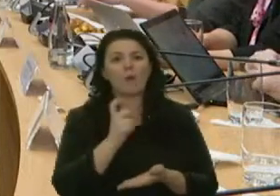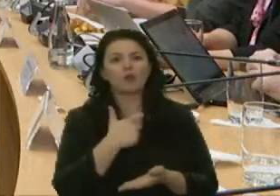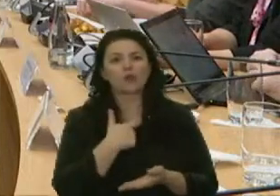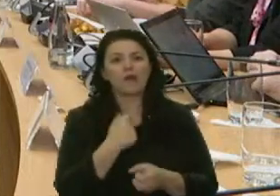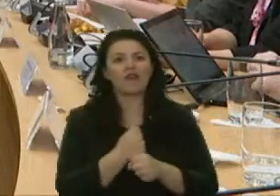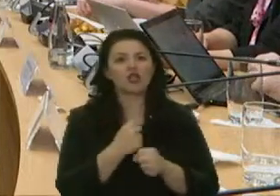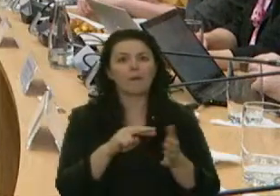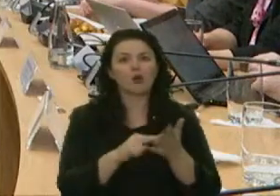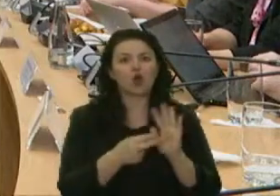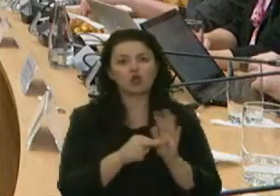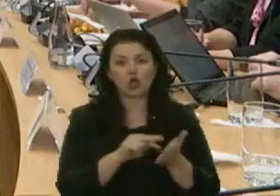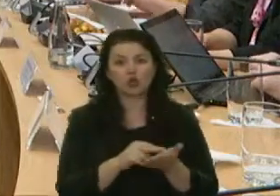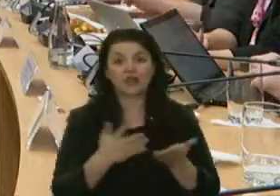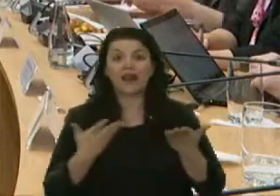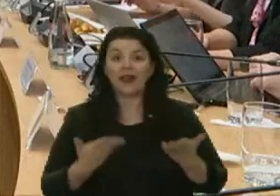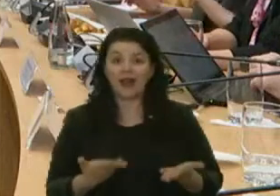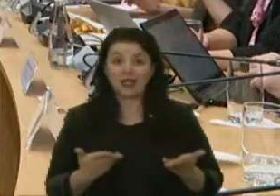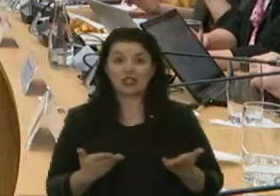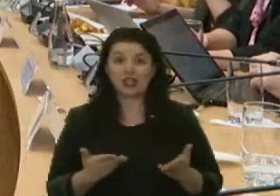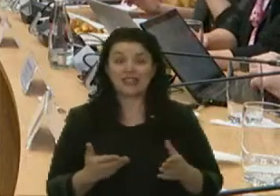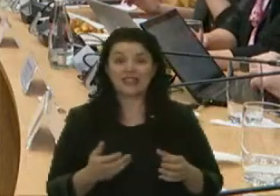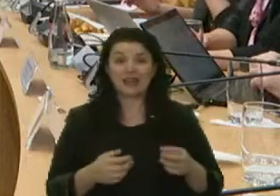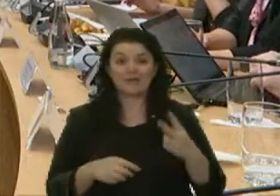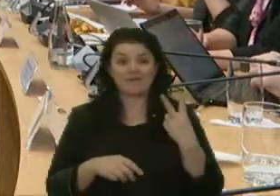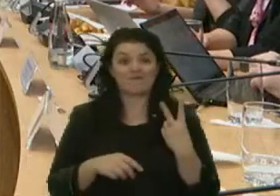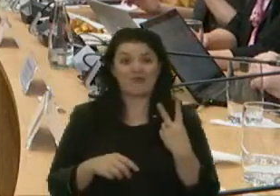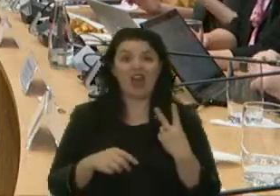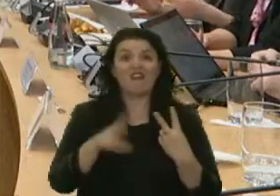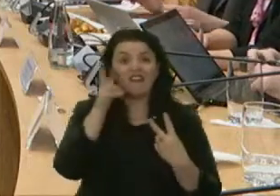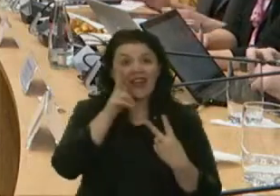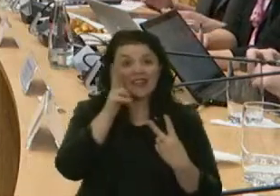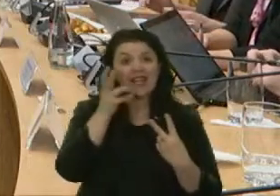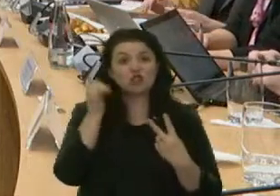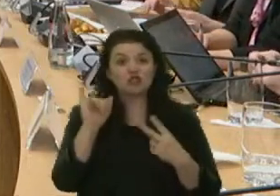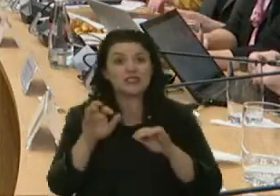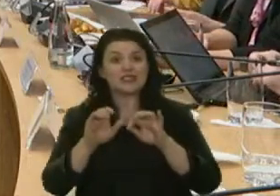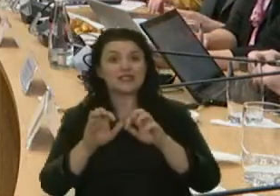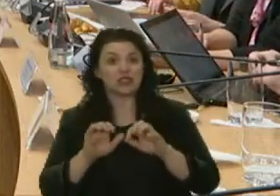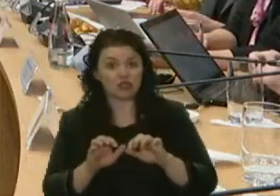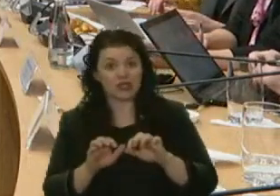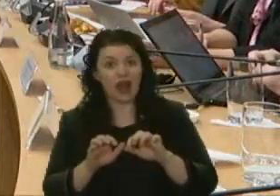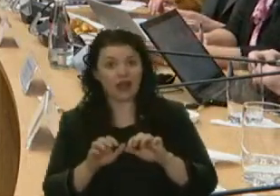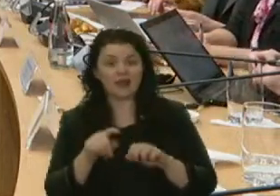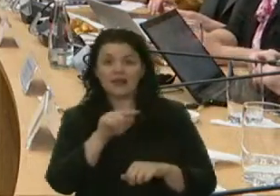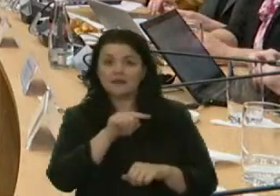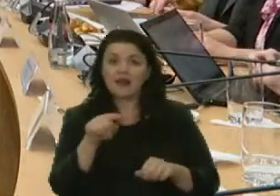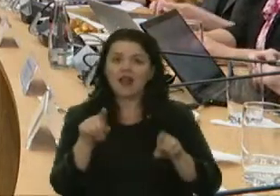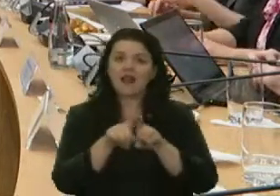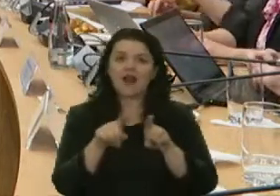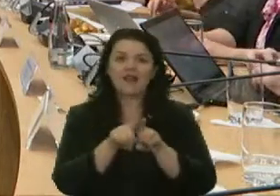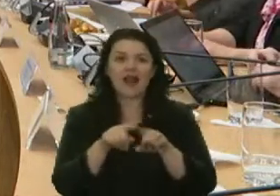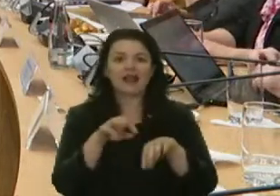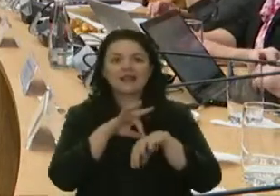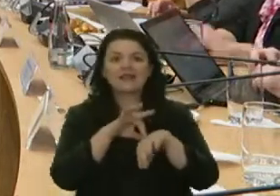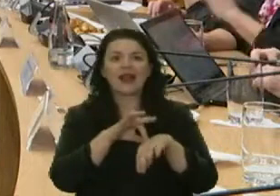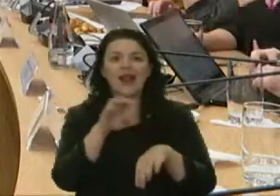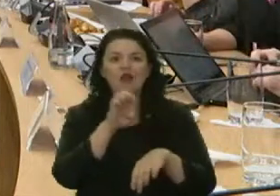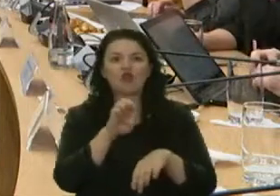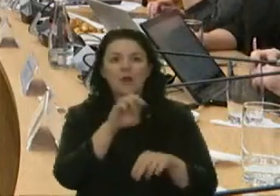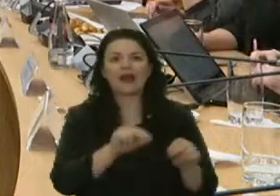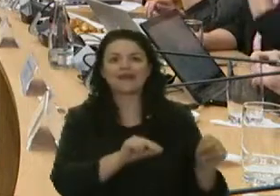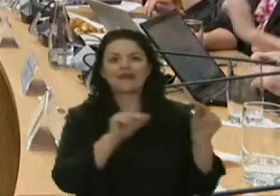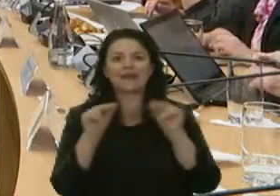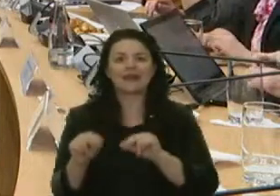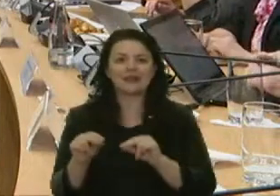diverse proceduri Deci această dimensiune verde și digitală care de altfel și cea mai importantă tendință Europeană pe care o avem astăzi această tranziție